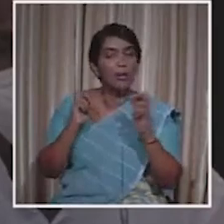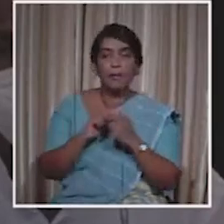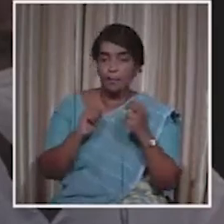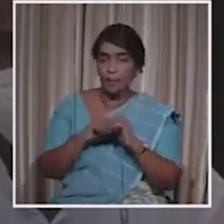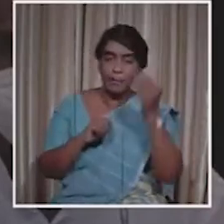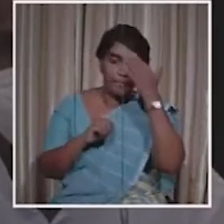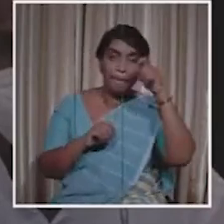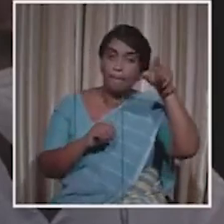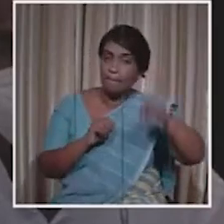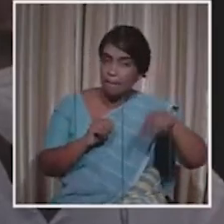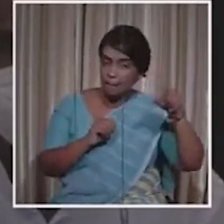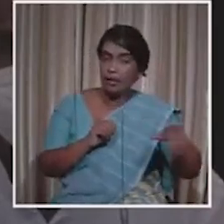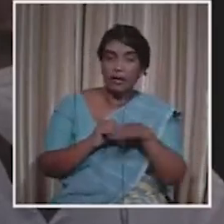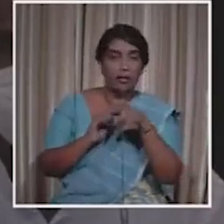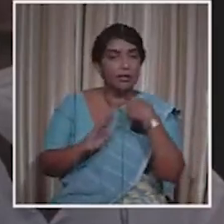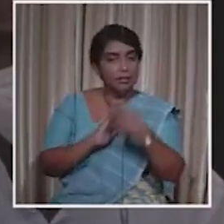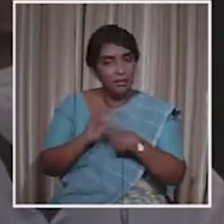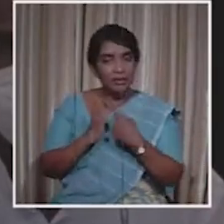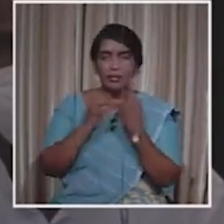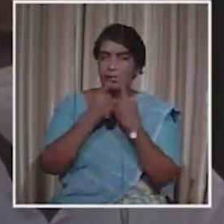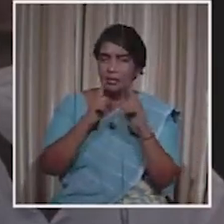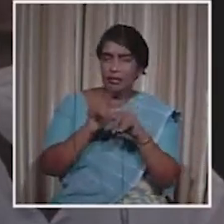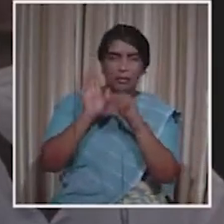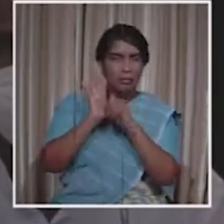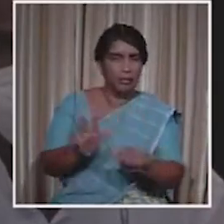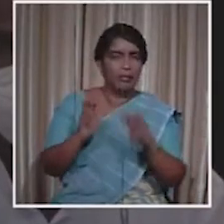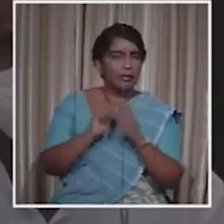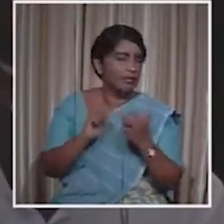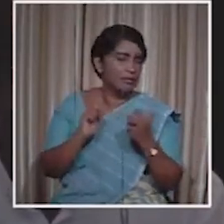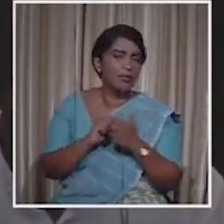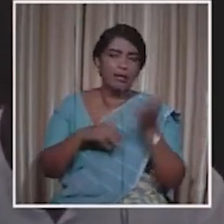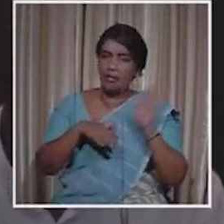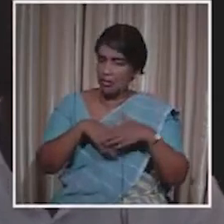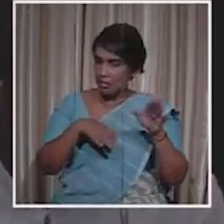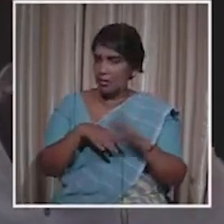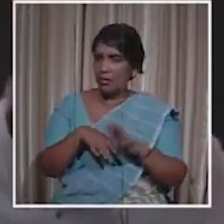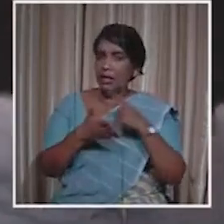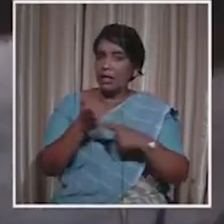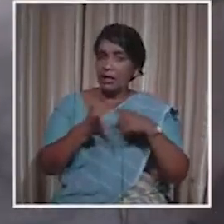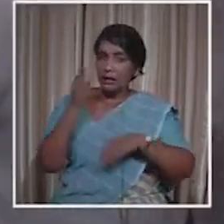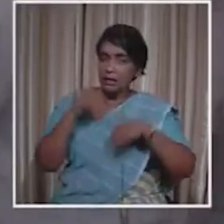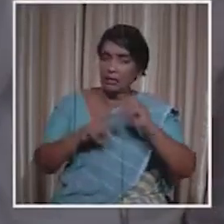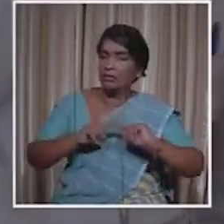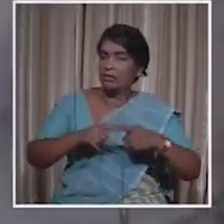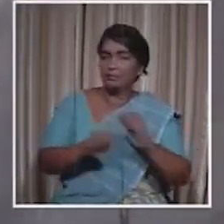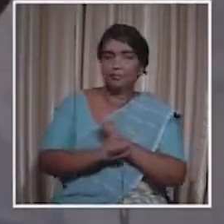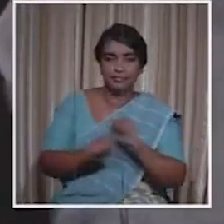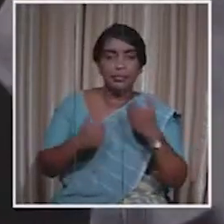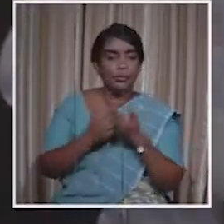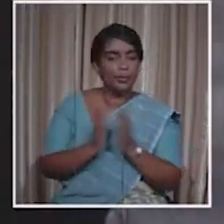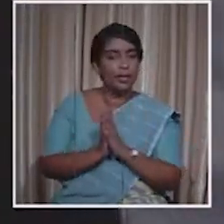மண்ணிலே அடிமைப்படுத்தப்படுகிறார்கள். அவர்கள் இன்னும் ஒரு தீர்வில்லாமல், அரசியல் பயணம் இல்லாமல், தங்களுடைய வாழ்க்கையிலே